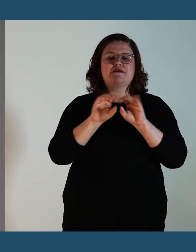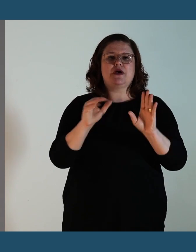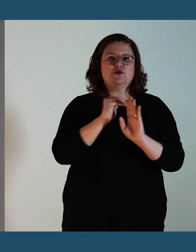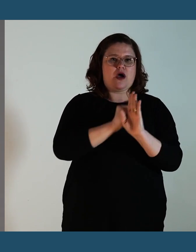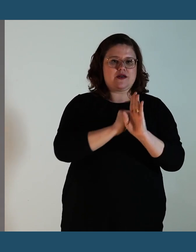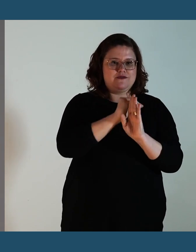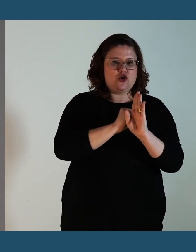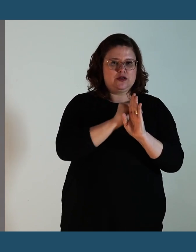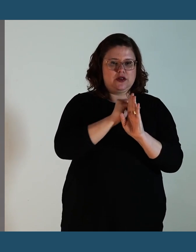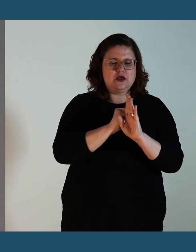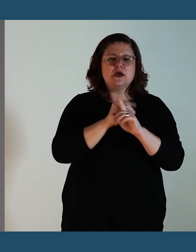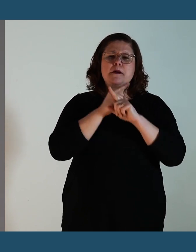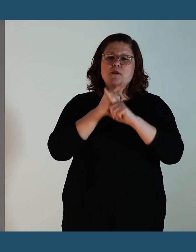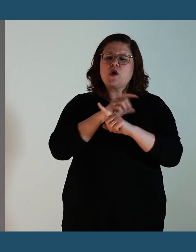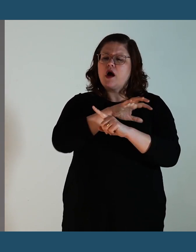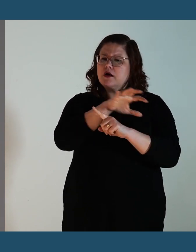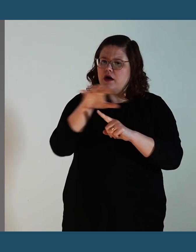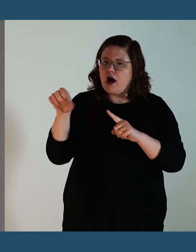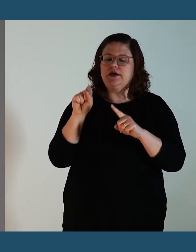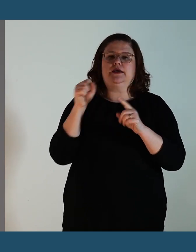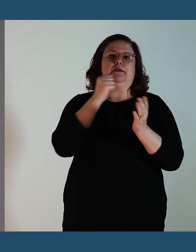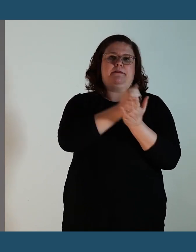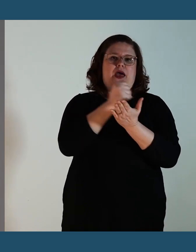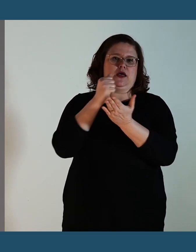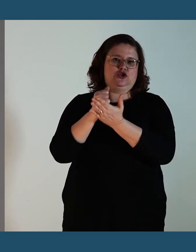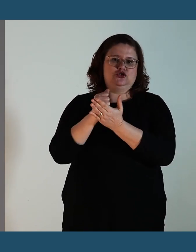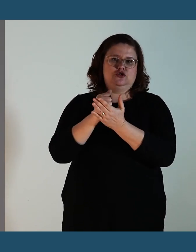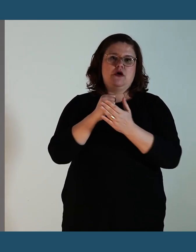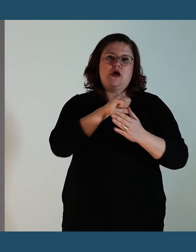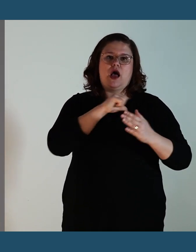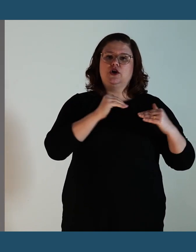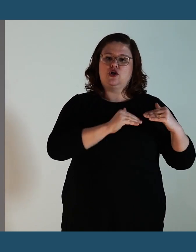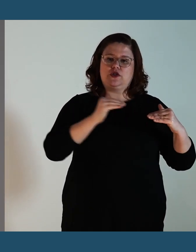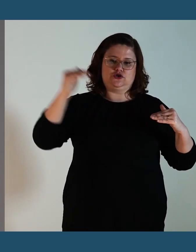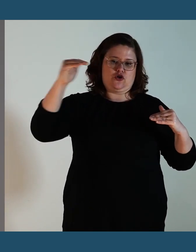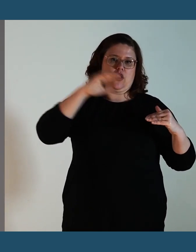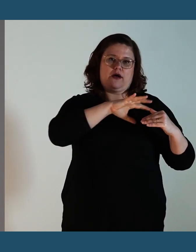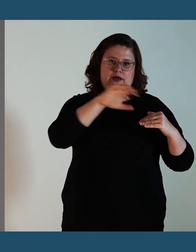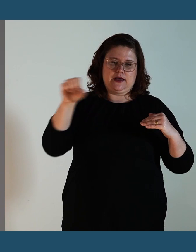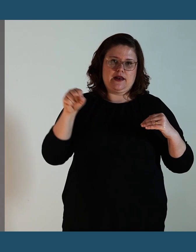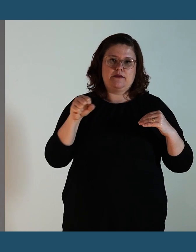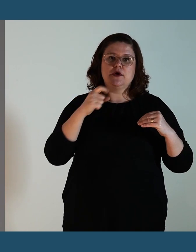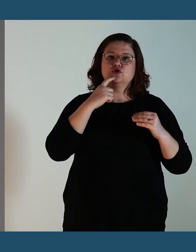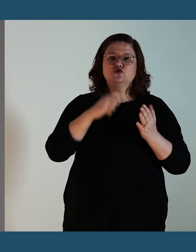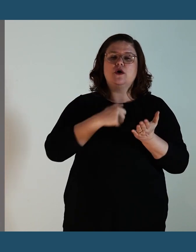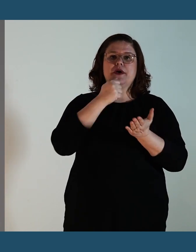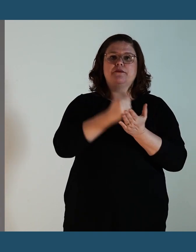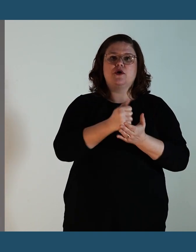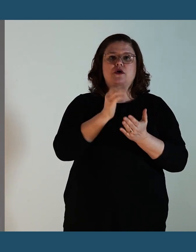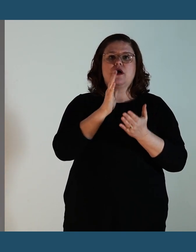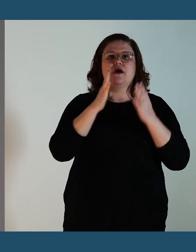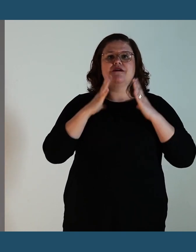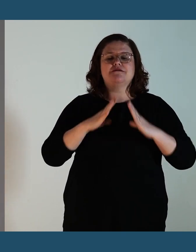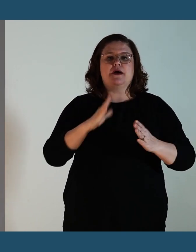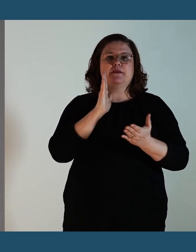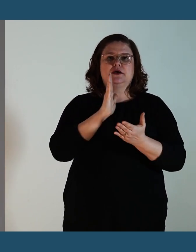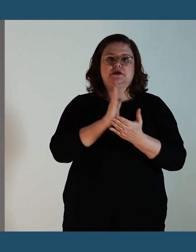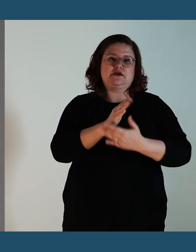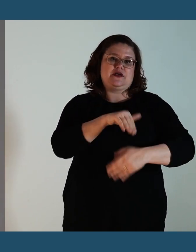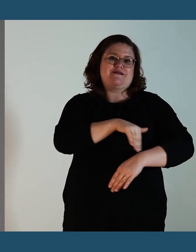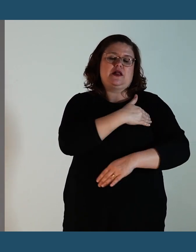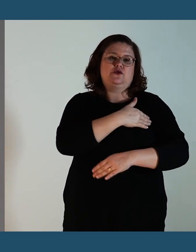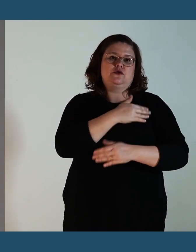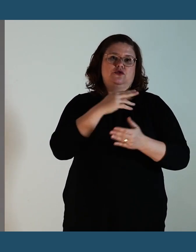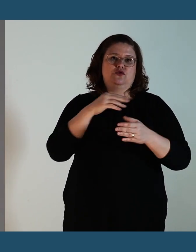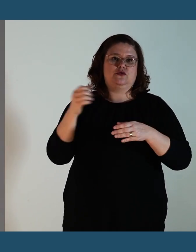arviointi on otettava osaksi kaikkea päätöksentekoa jokaisella hallinnon tasolla. Suomeen perustetaan vammaisasiavaltuutetun toimi ja muodostetaan